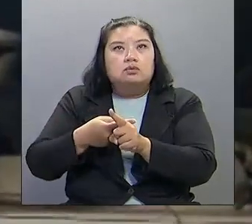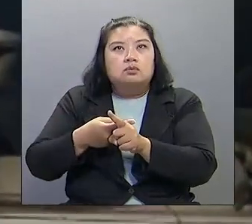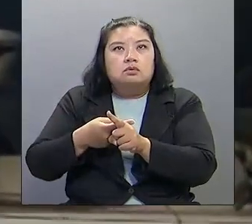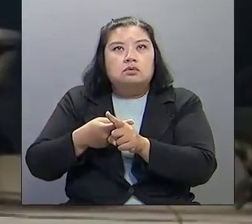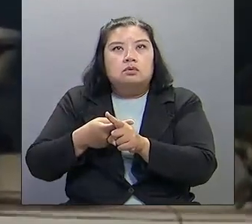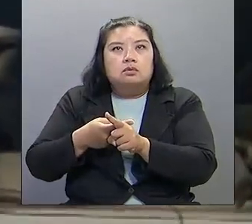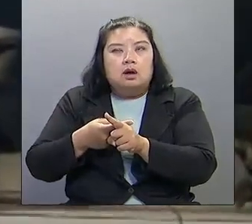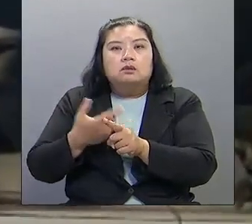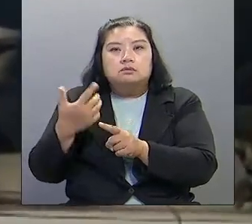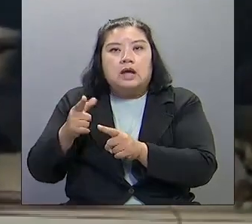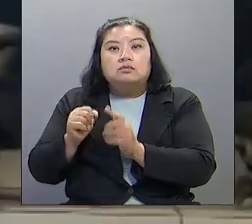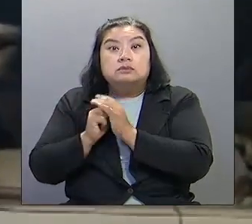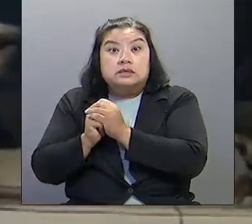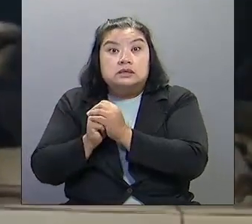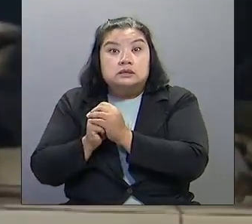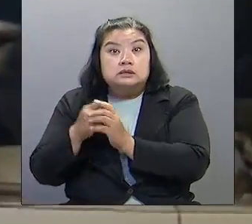คนไทยก็มีผลกระทบตรงนี้ค่ะ